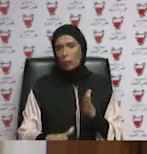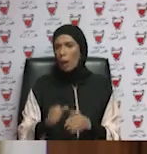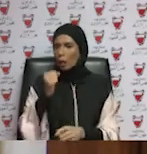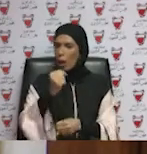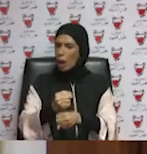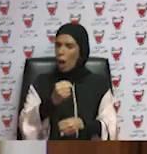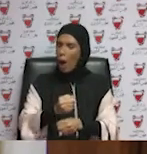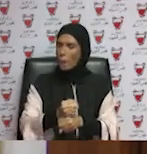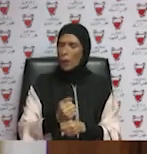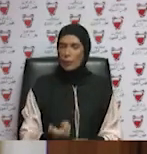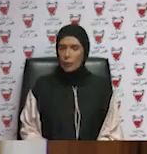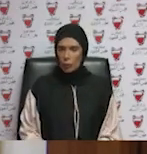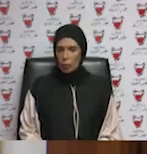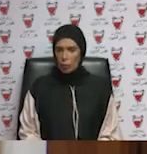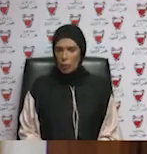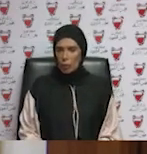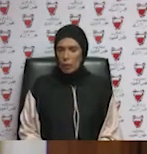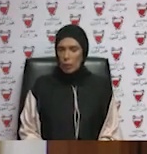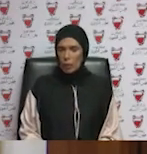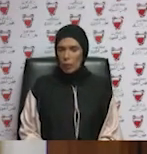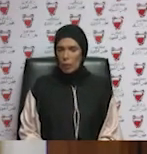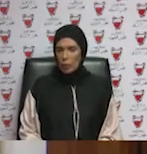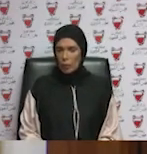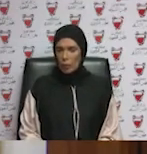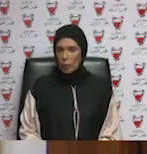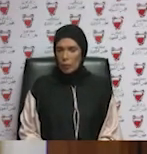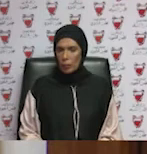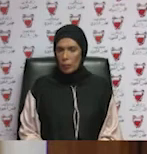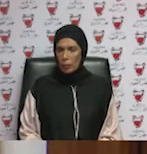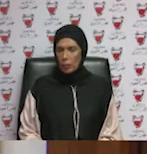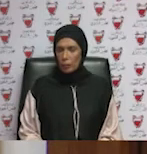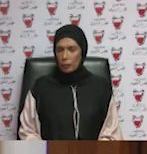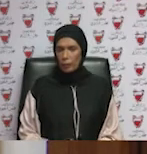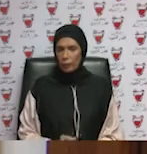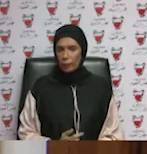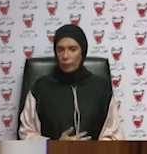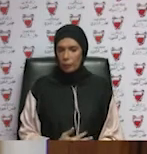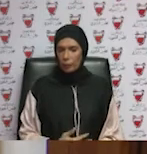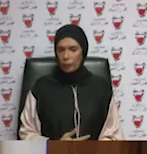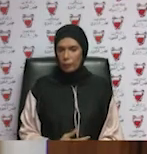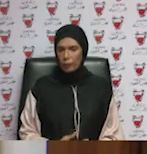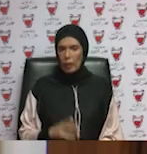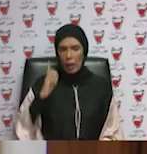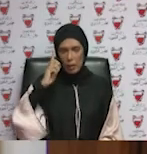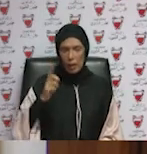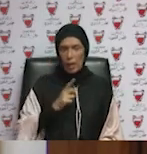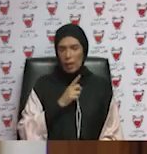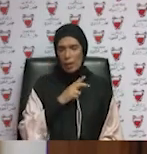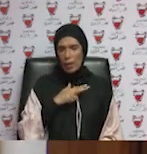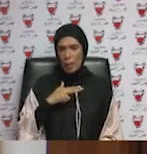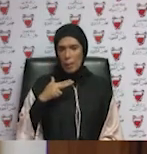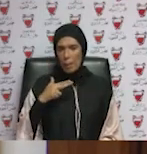بالنسبة لمستخدم القارب لما يكون بعيدا عن البر. فلذلك كان رأي الحكومة وإعادة النظر